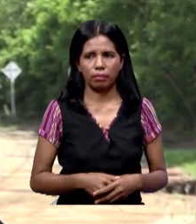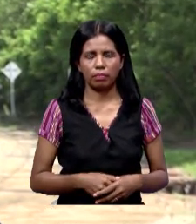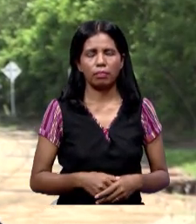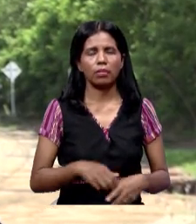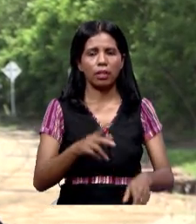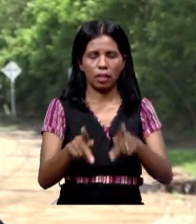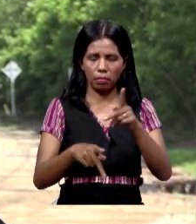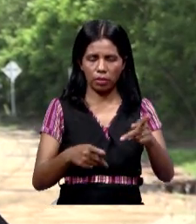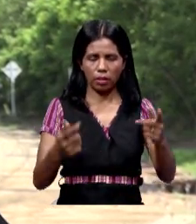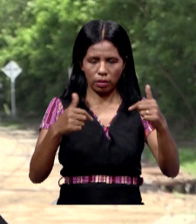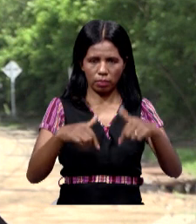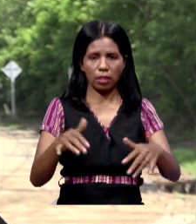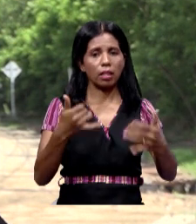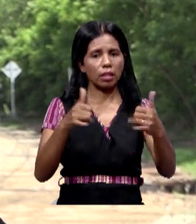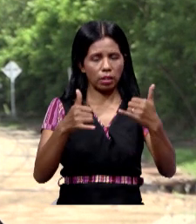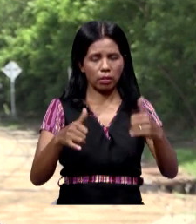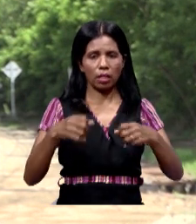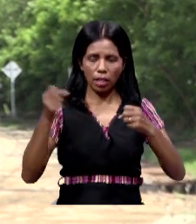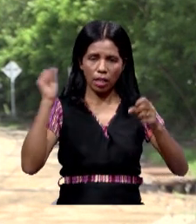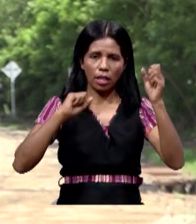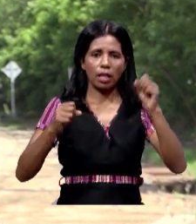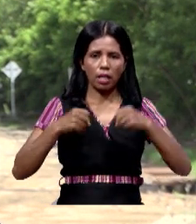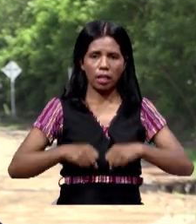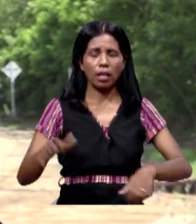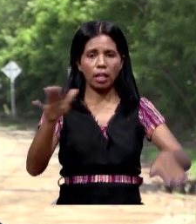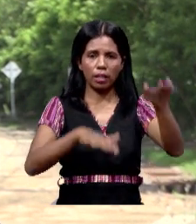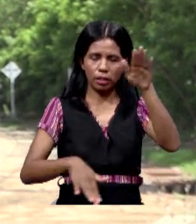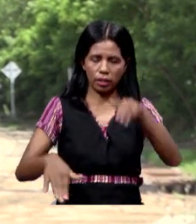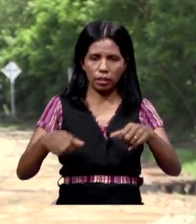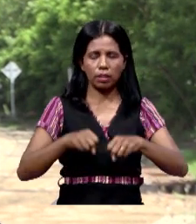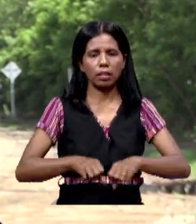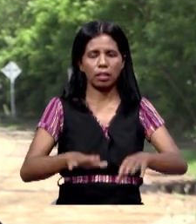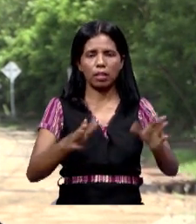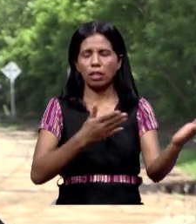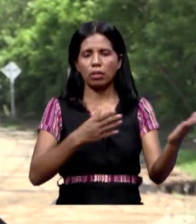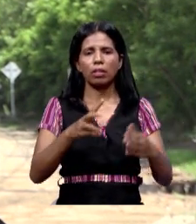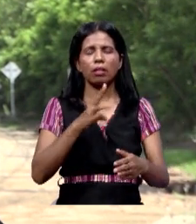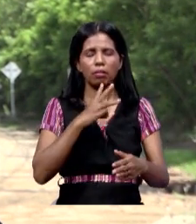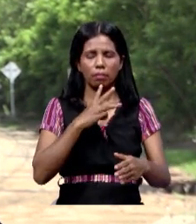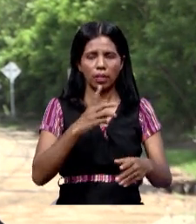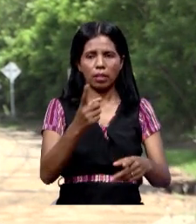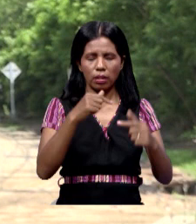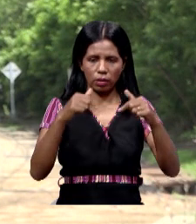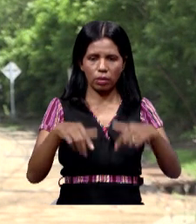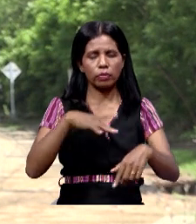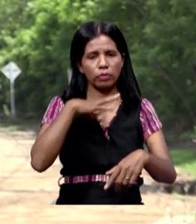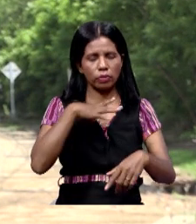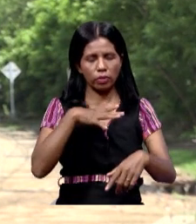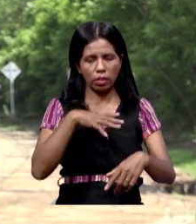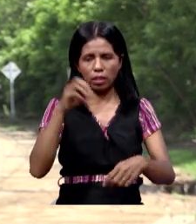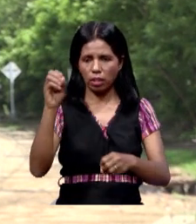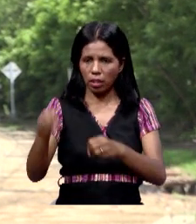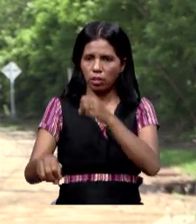pema pasiar, eh, hari tasi ni kerik. Mai lori ho, sa lori ho big, lori buat fair balu mai lori metone, tengah buka fatin